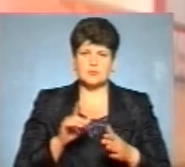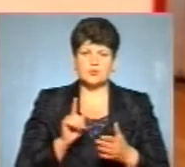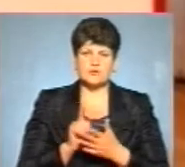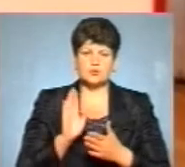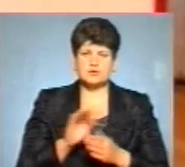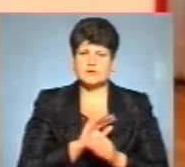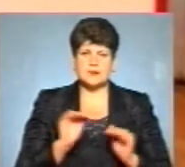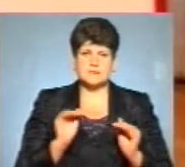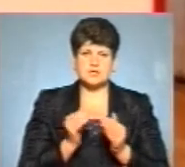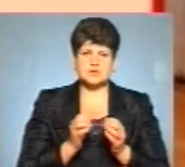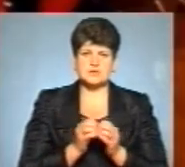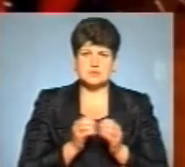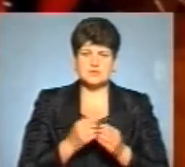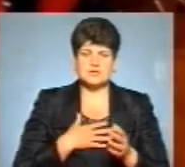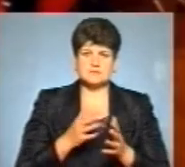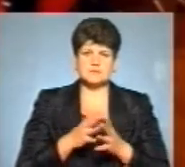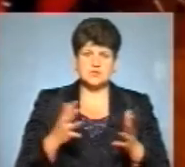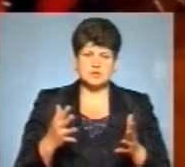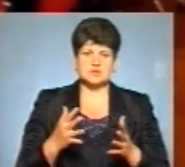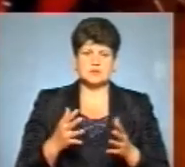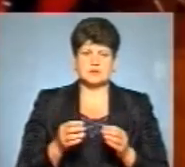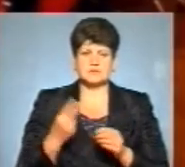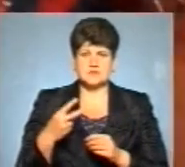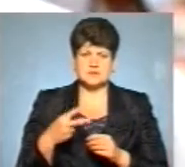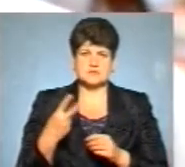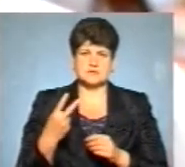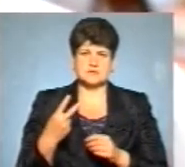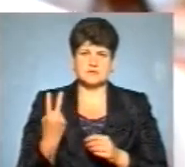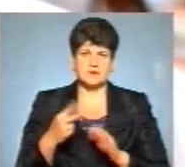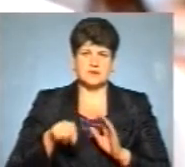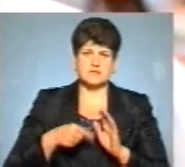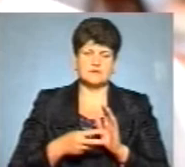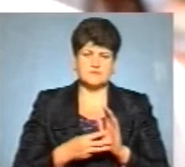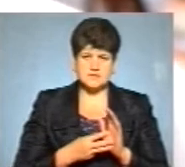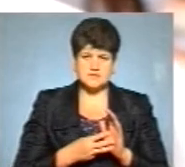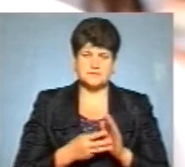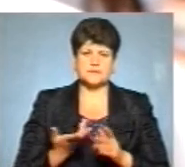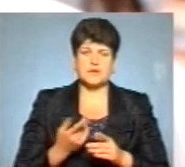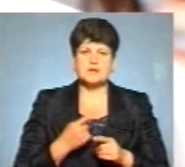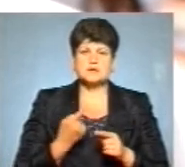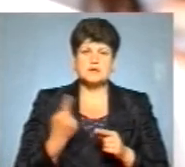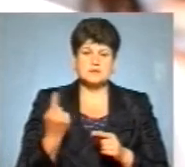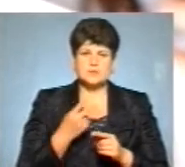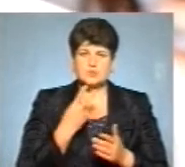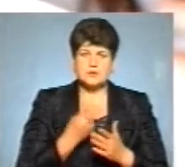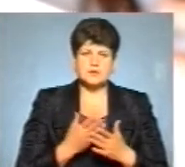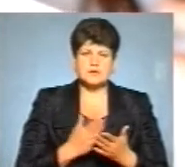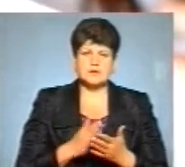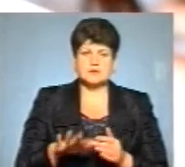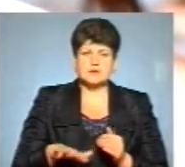у нас більше 20, 22,8%. За одним показником, який є у нас на території нашої